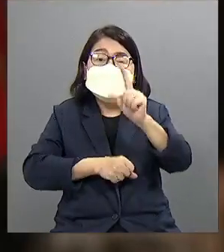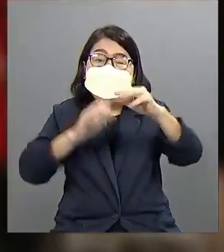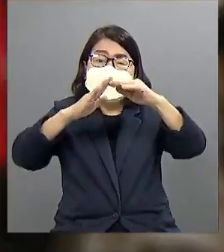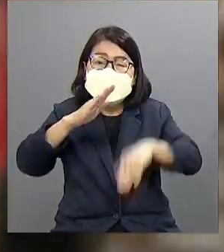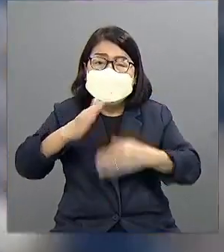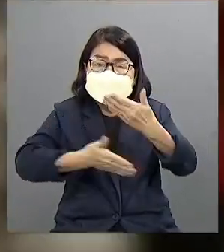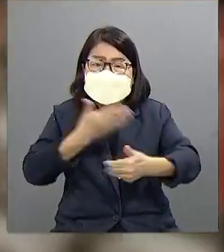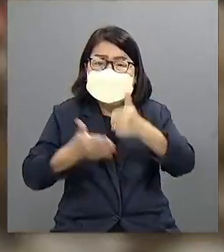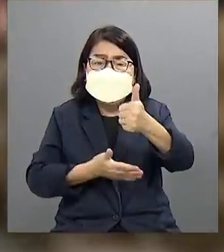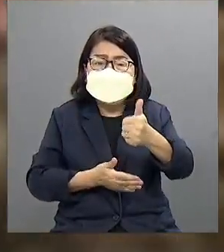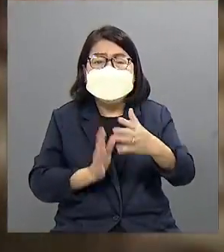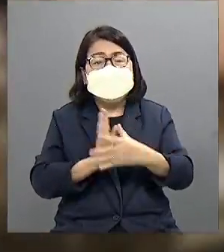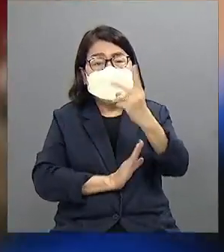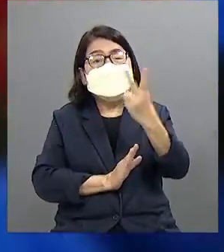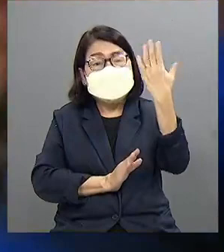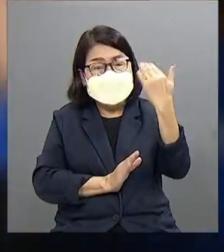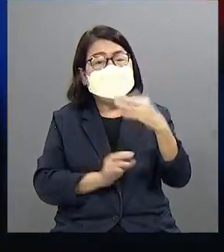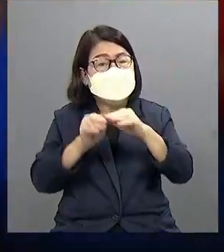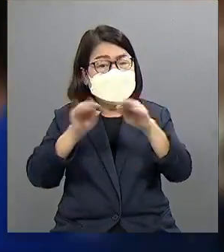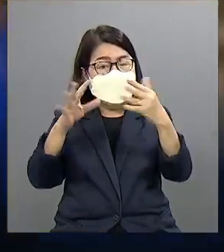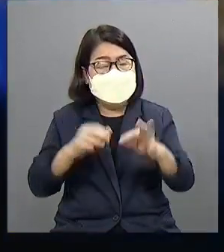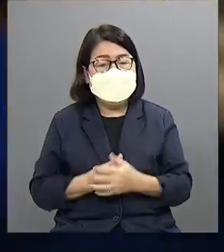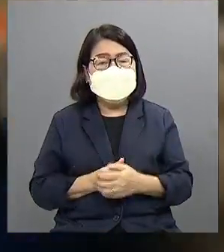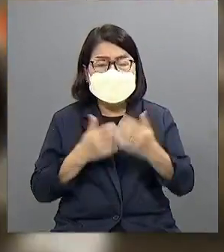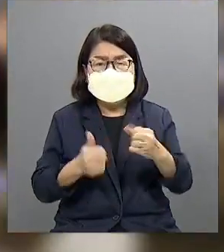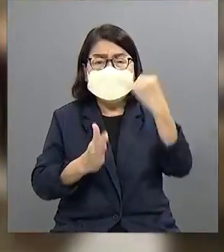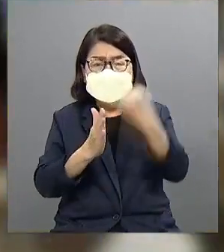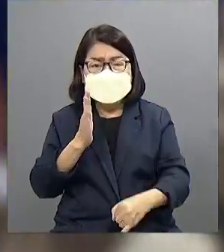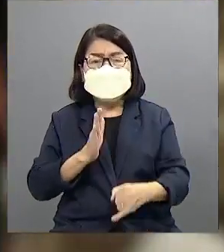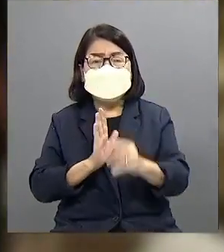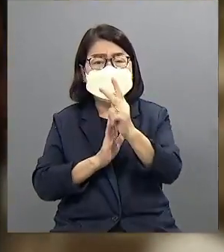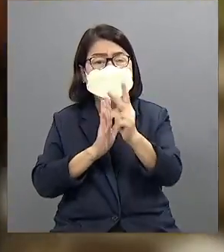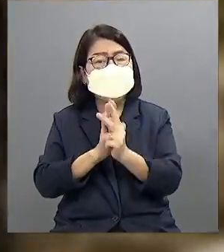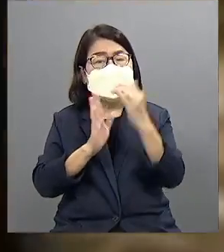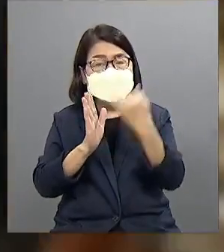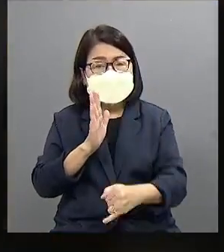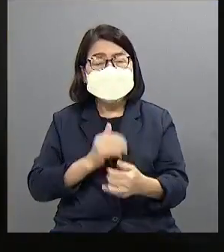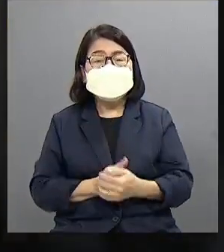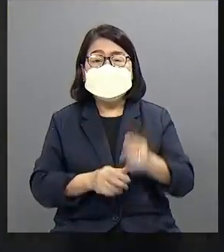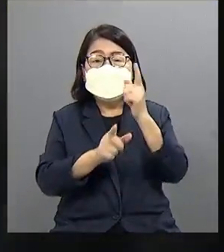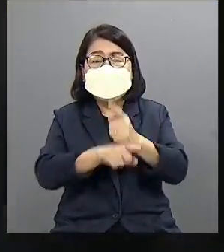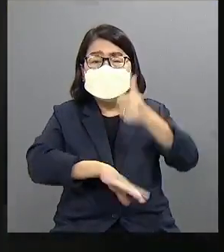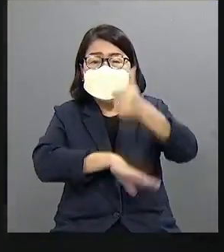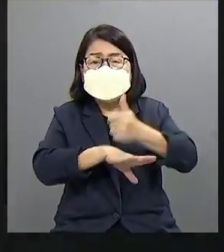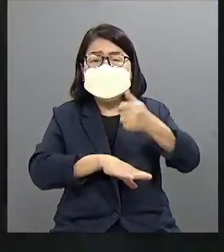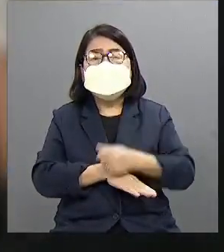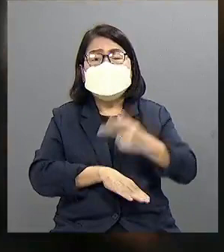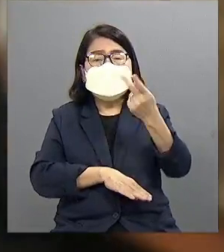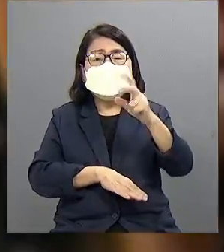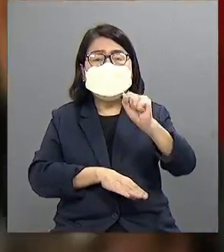เมื่อ2สัปดาห์ก่อนนะคะซึ่งการกระทำนี้ก็เป็นการฝ่าฝืนคำสั่งหัวหน้าคณะรักษาความสงบแห่งชาติ